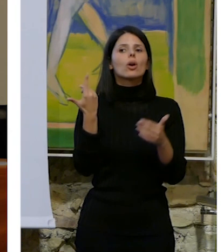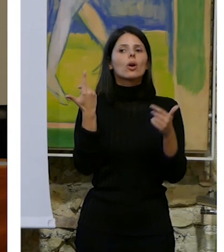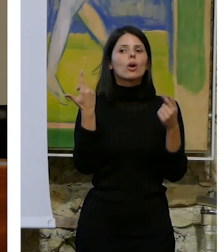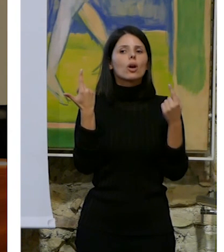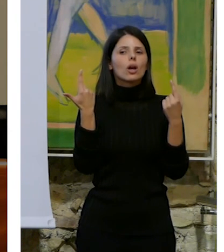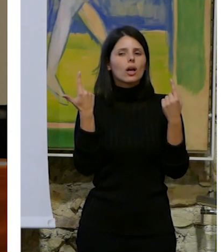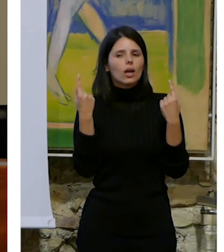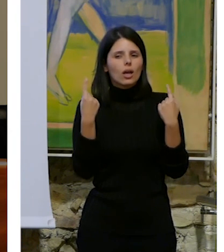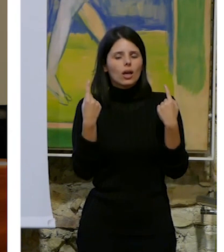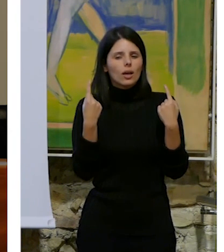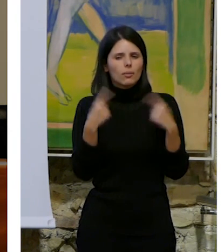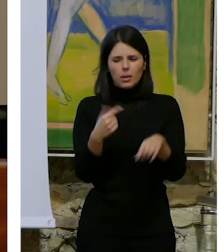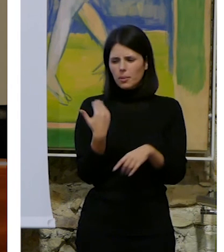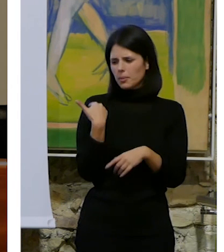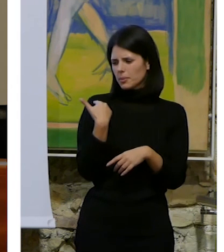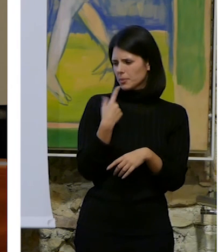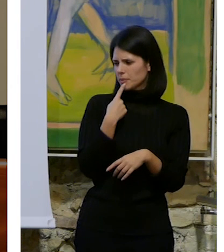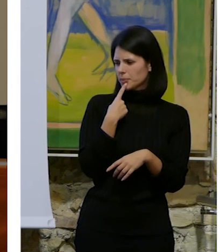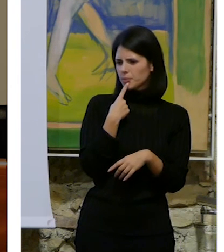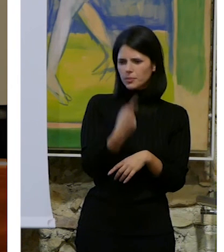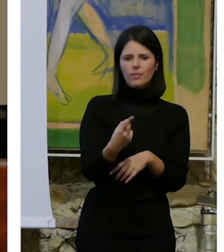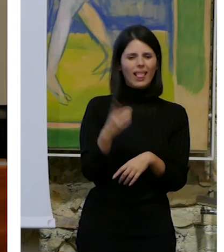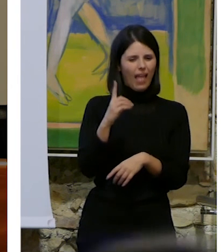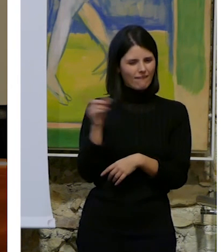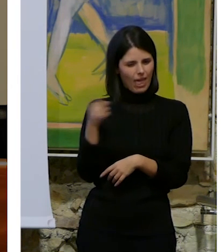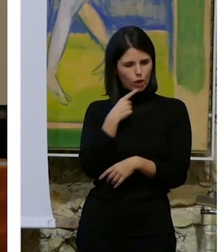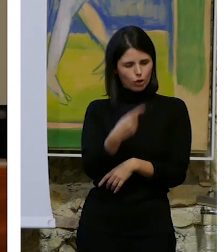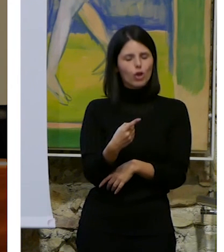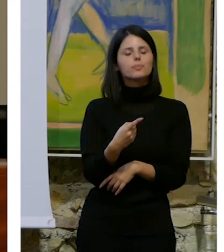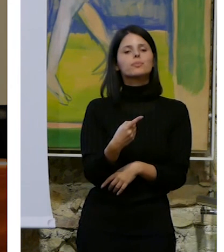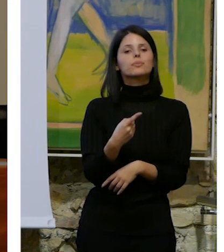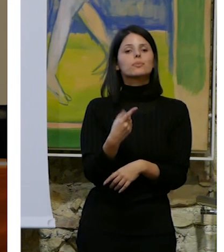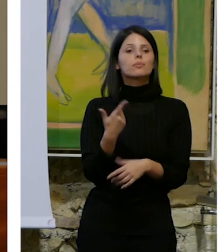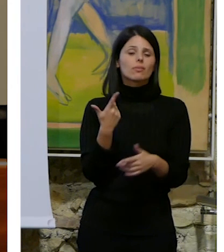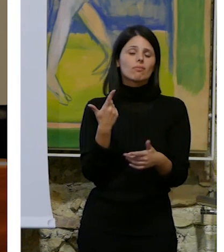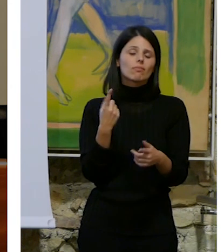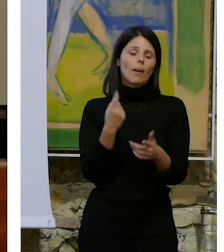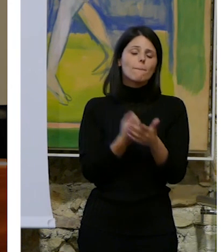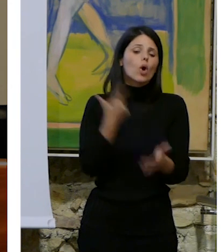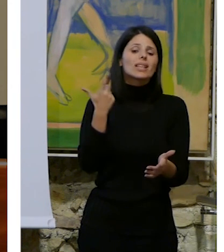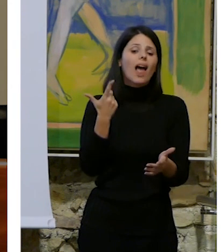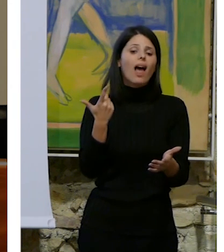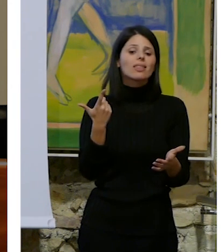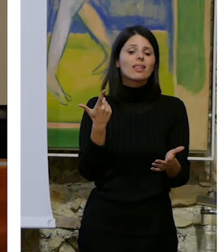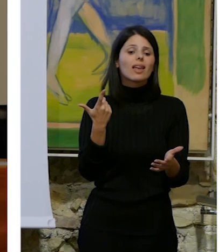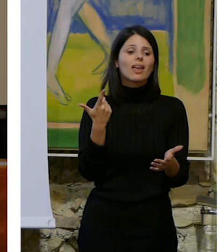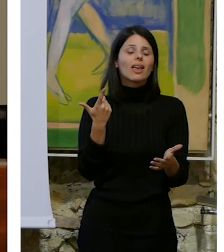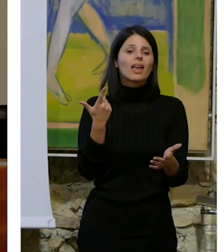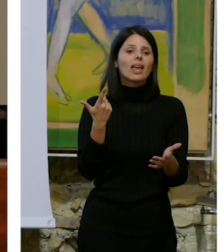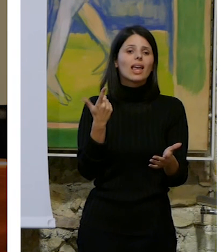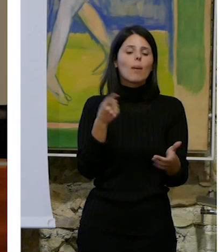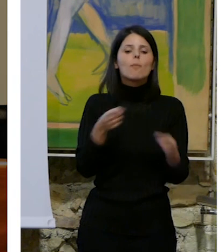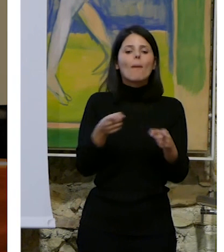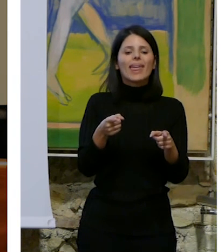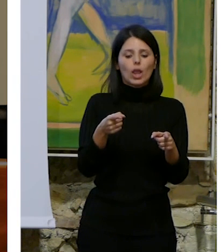credo che quello che prima diceva Daverio sia fondamentale, e naturalmente è fondamentale che in un momento in